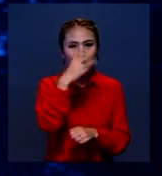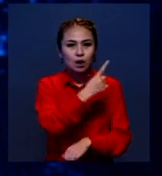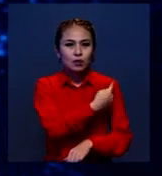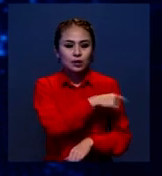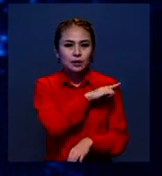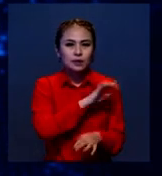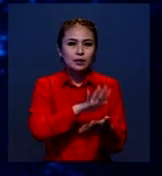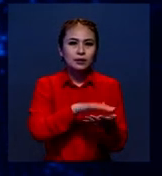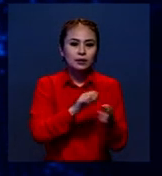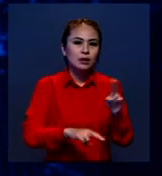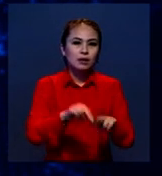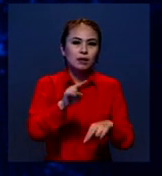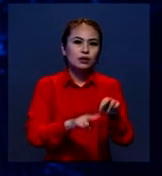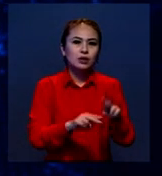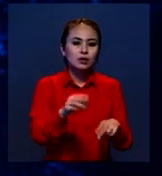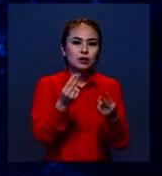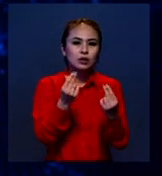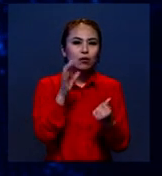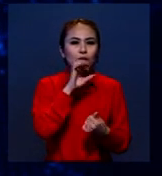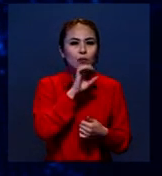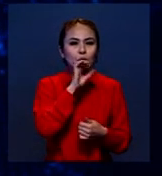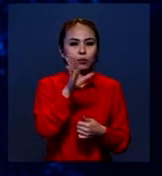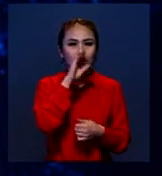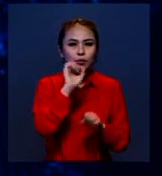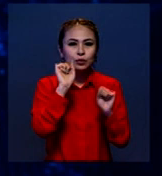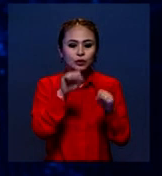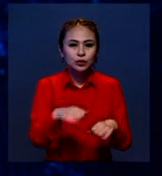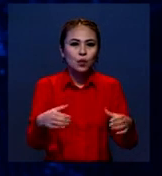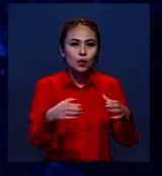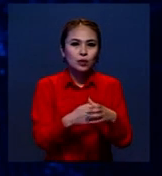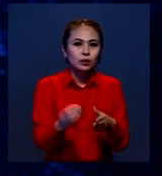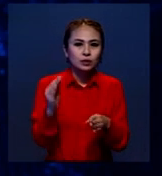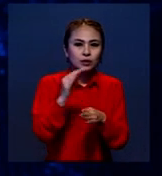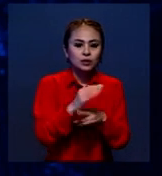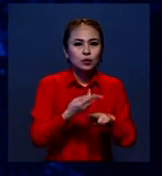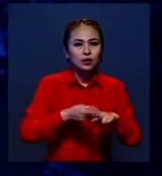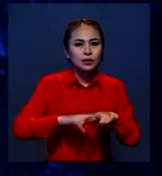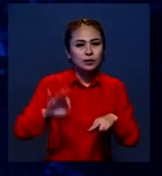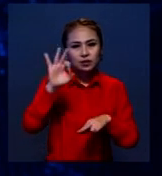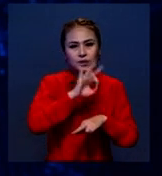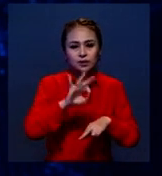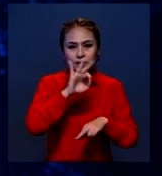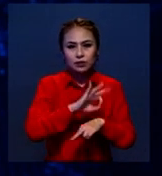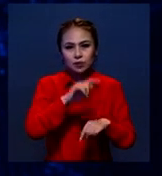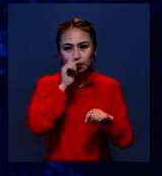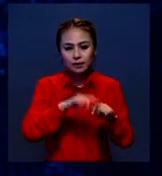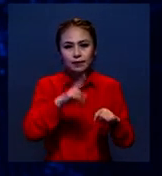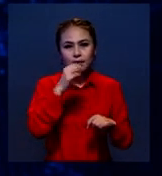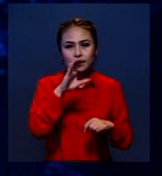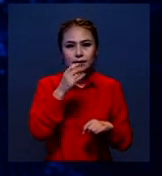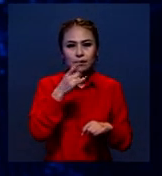модульдік аурухананы салғандар да ақша ұрлаған болуы мүмкін. Құзырлы орган өкілдері бұл жайтты жіті тексеріп